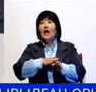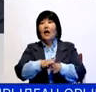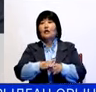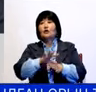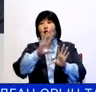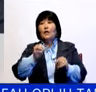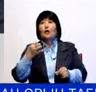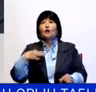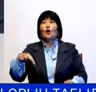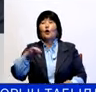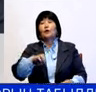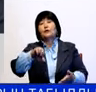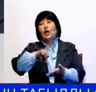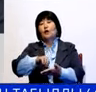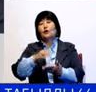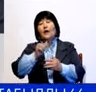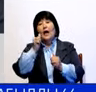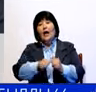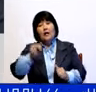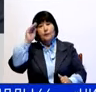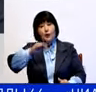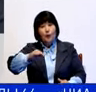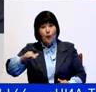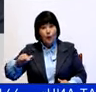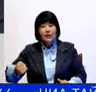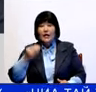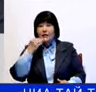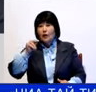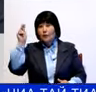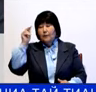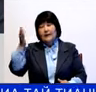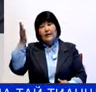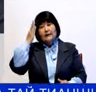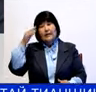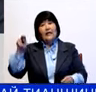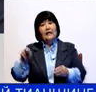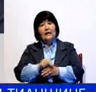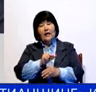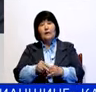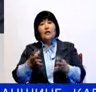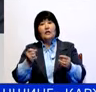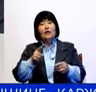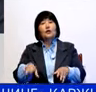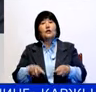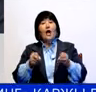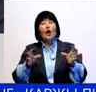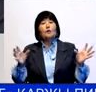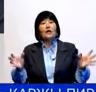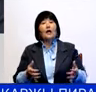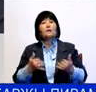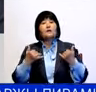Қызылорда облысындағы тұрып жатқан әрбір оқушының сапалы білім, саналы тәрбие және оның қауіпсіздігін қамтамасыз